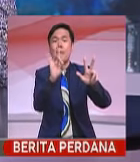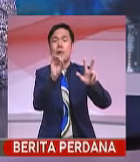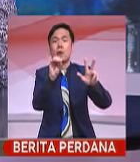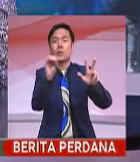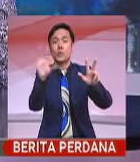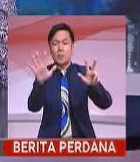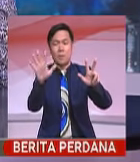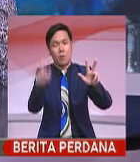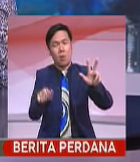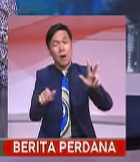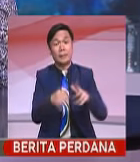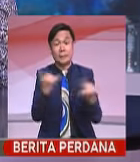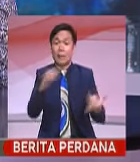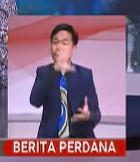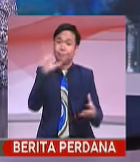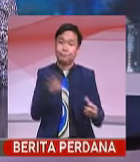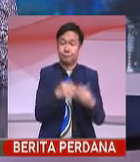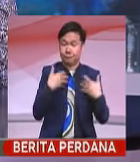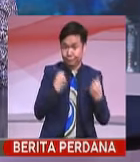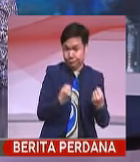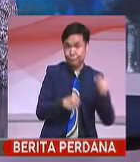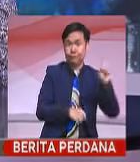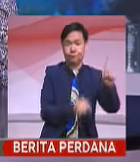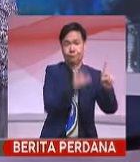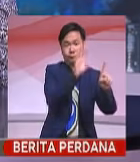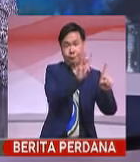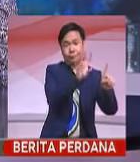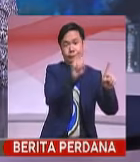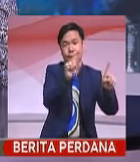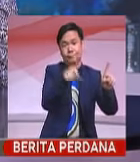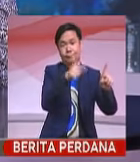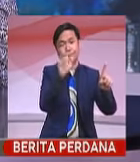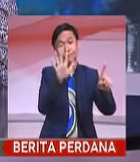3,805 menjadikan kumulatifnya